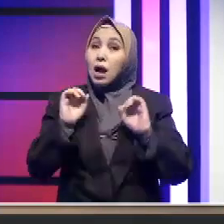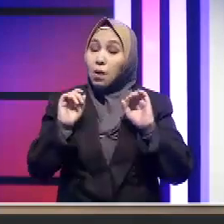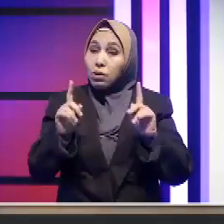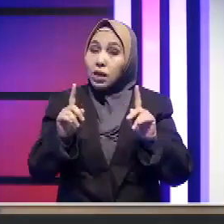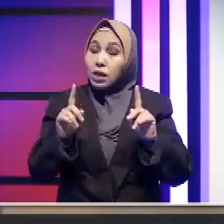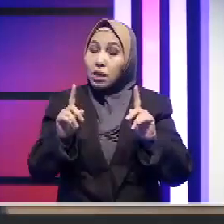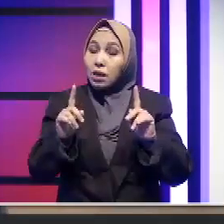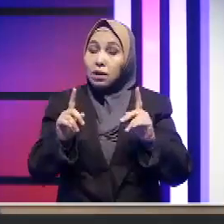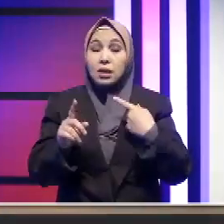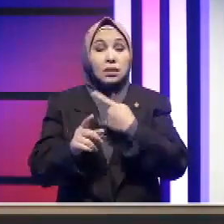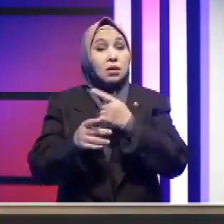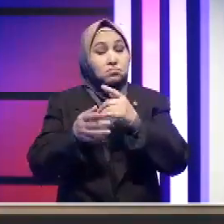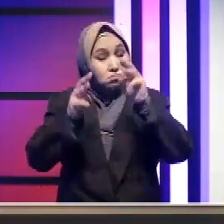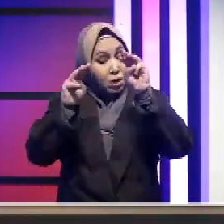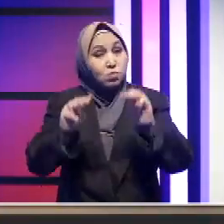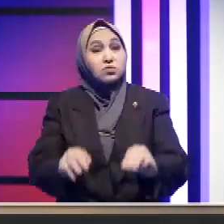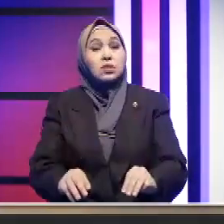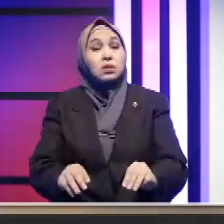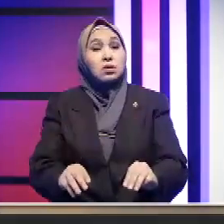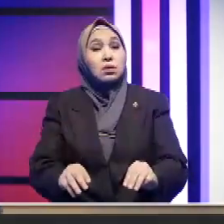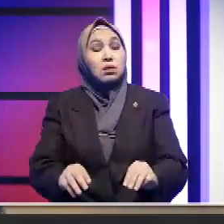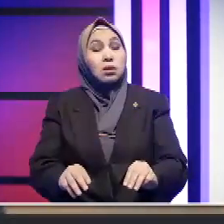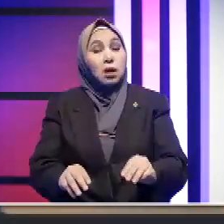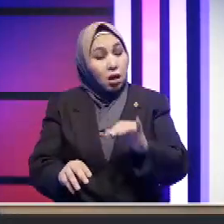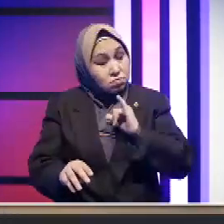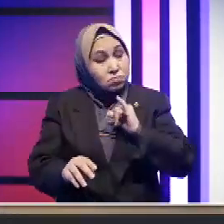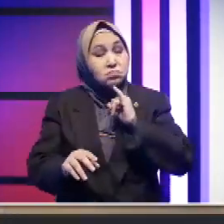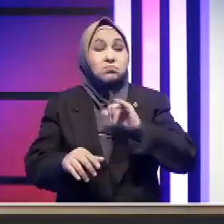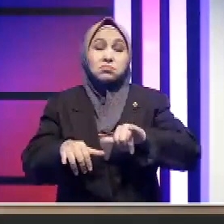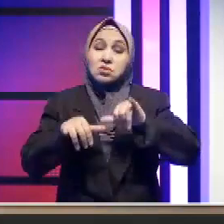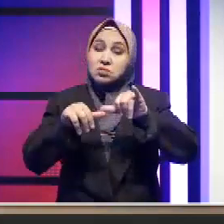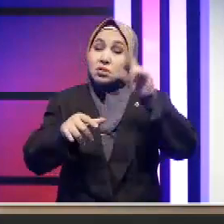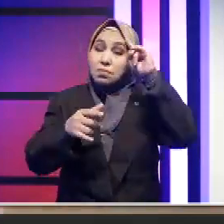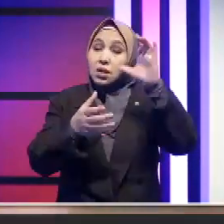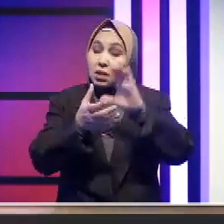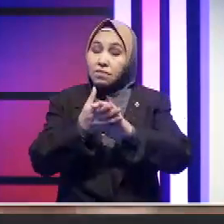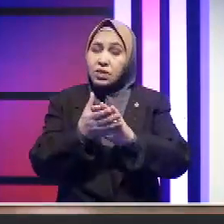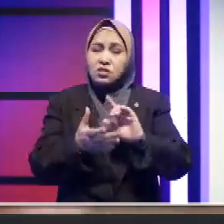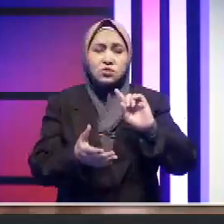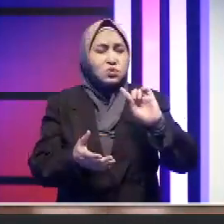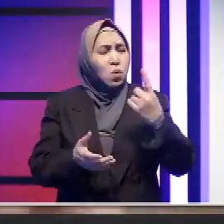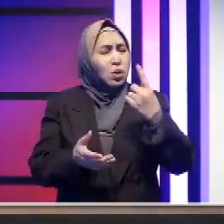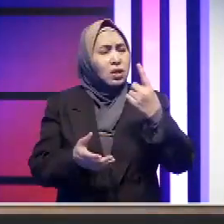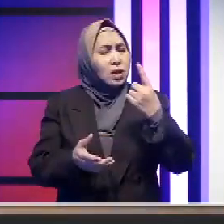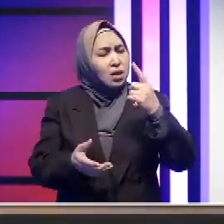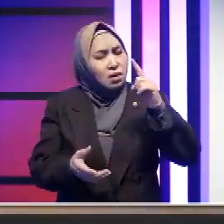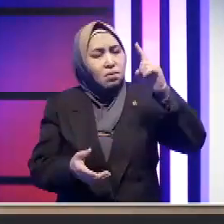sedap sebagai manusia akhir membimbing There is only GLock